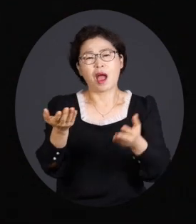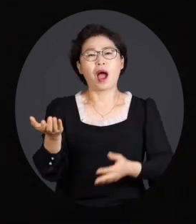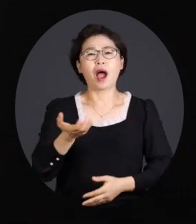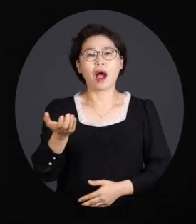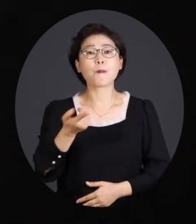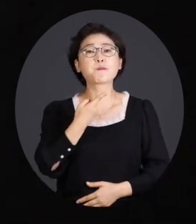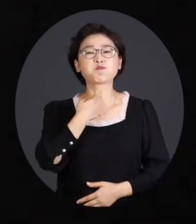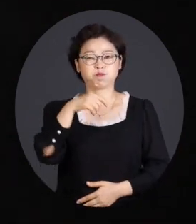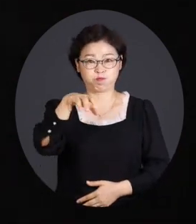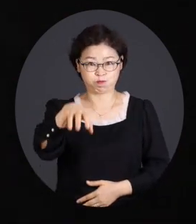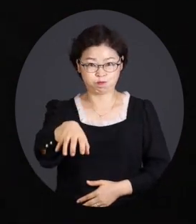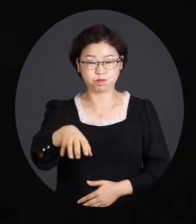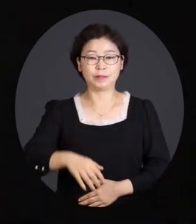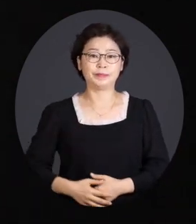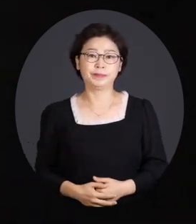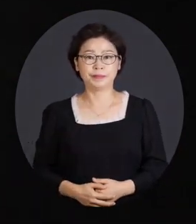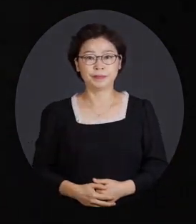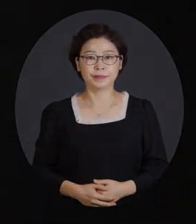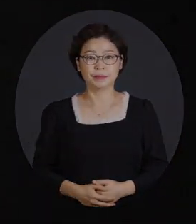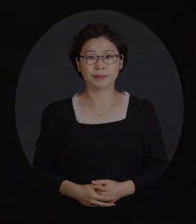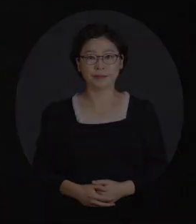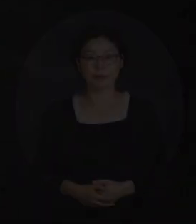합니다.